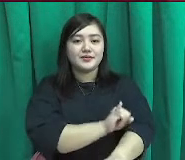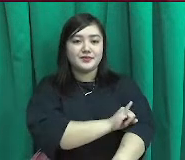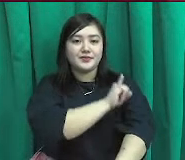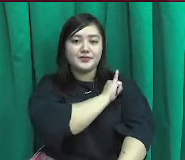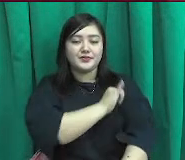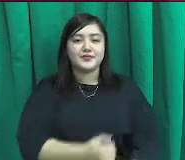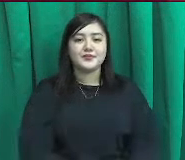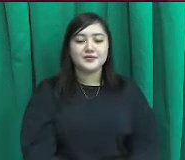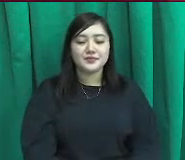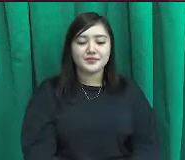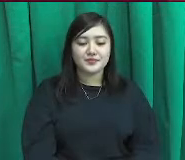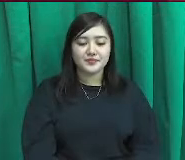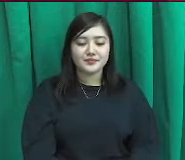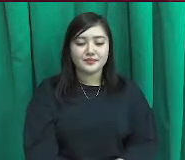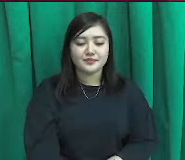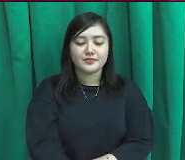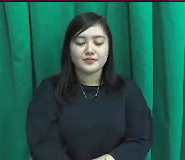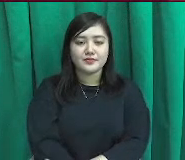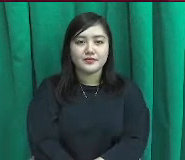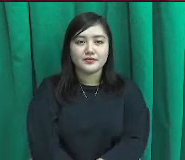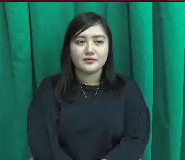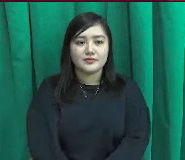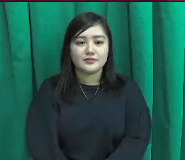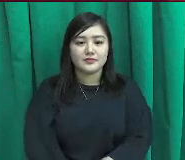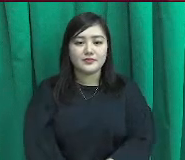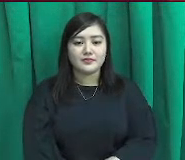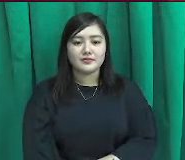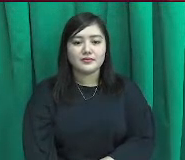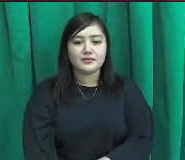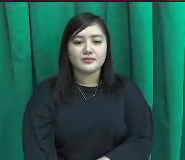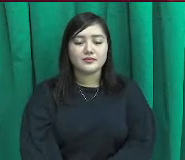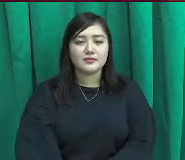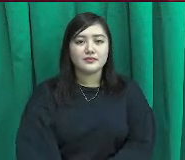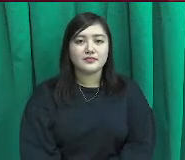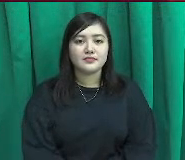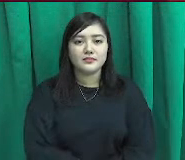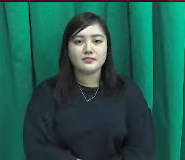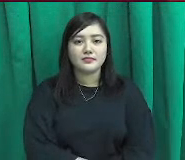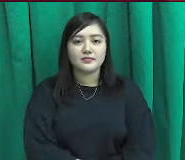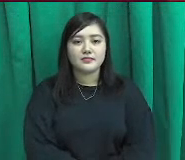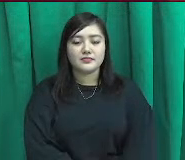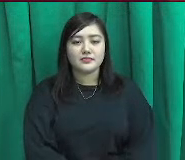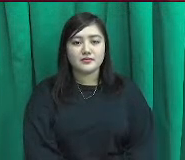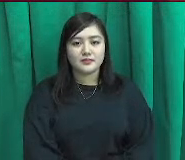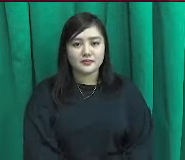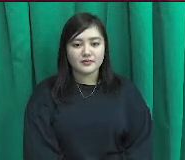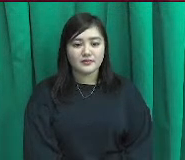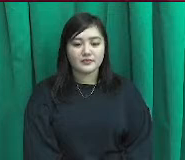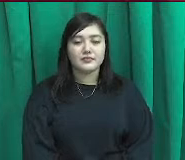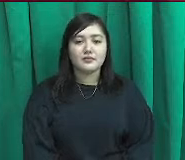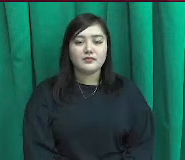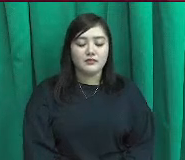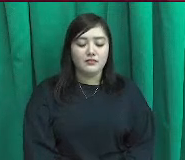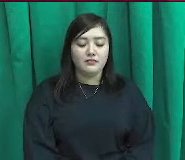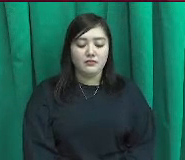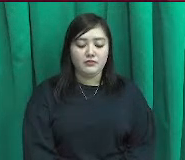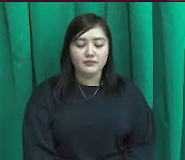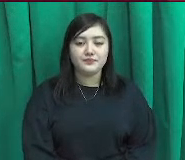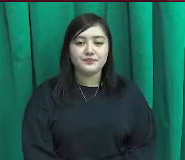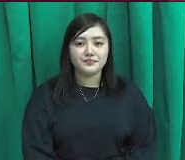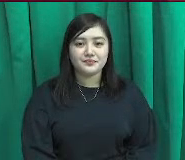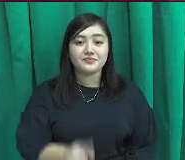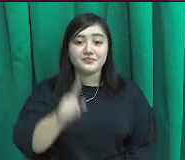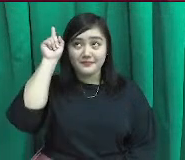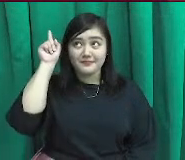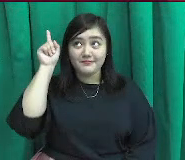niyo po yan. Alam mo, Sir Noel, ito para to close our episode for today. Alam niyo po, mga kapatid, ito yan. No, totoo yan sinabi niyo,